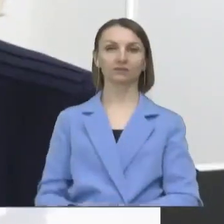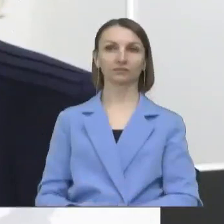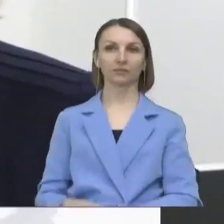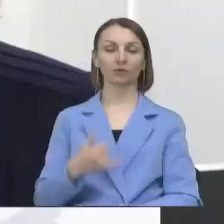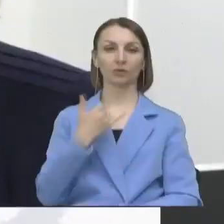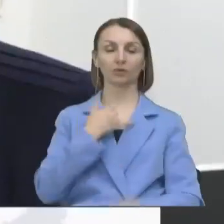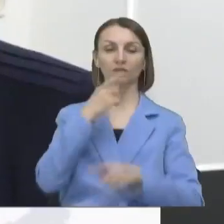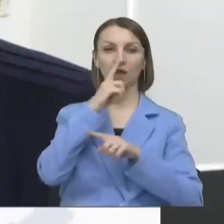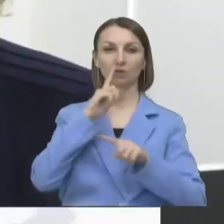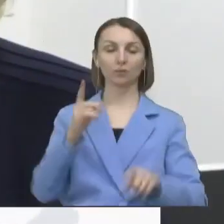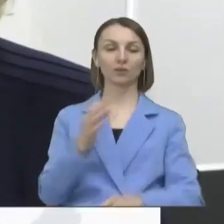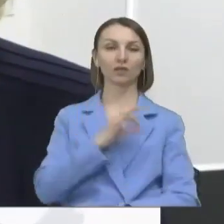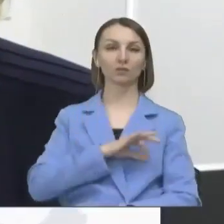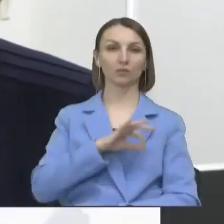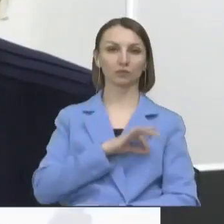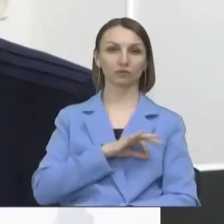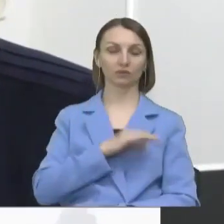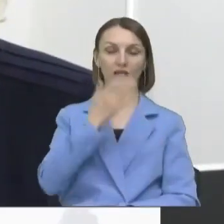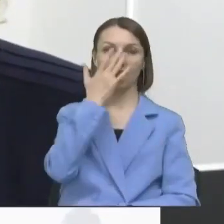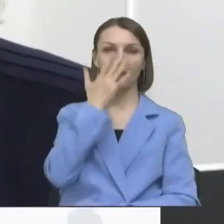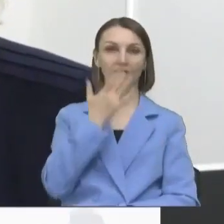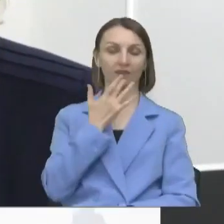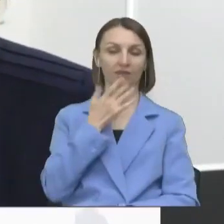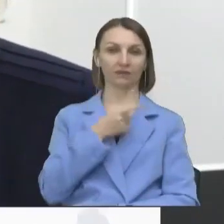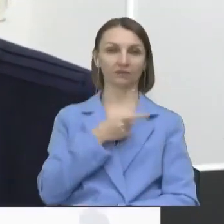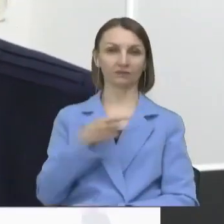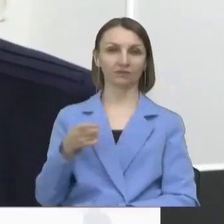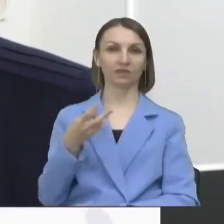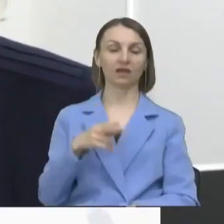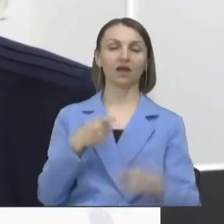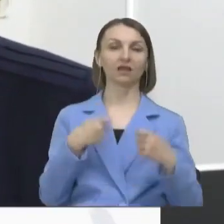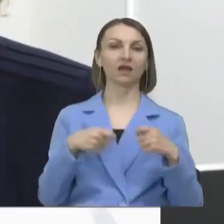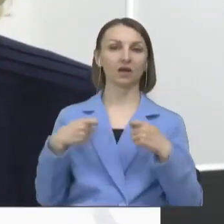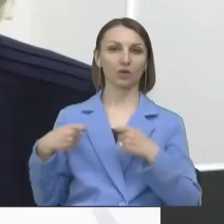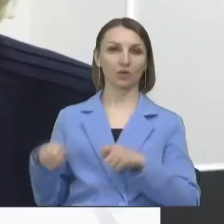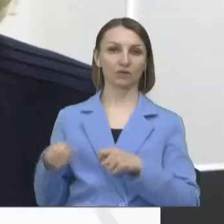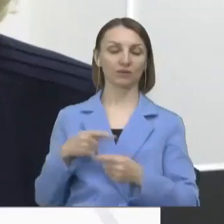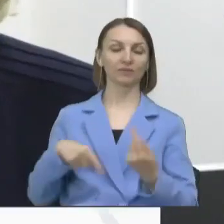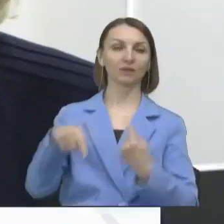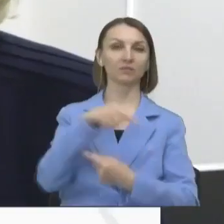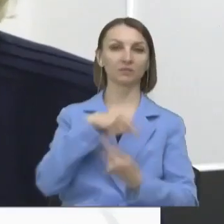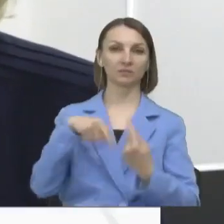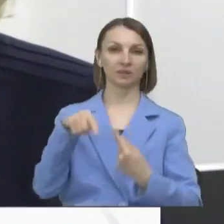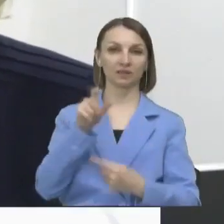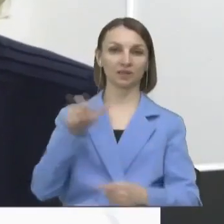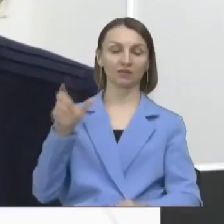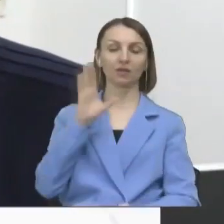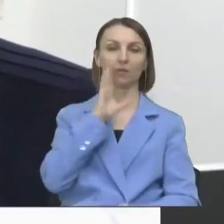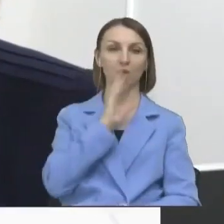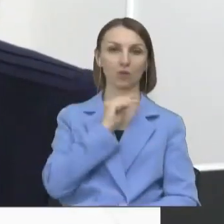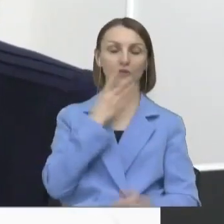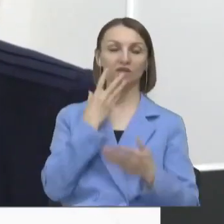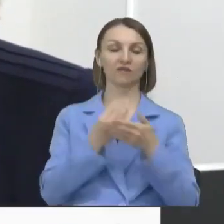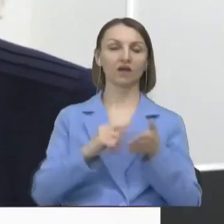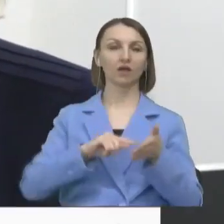особенно используется, в частности, летний период для нестационарной торговли. Предприниматели смогут свои